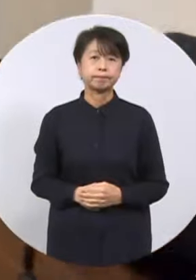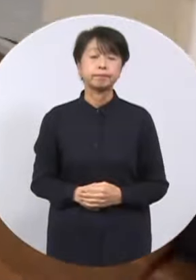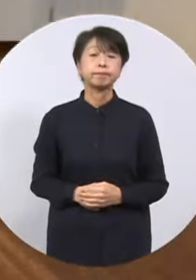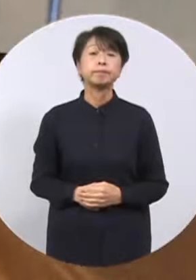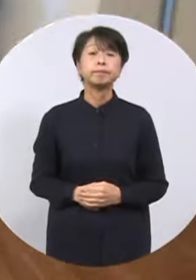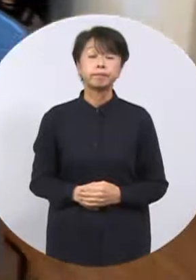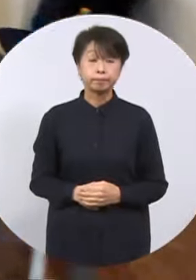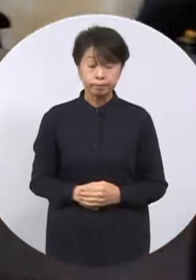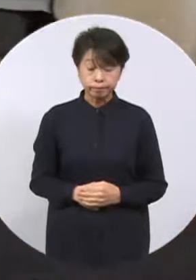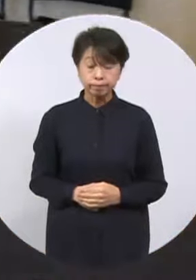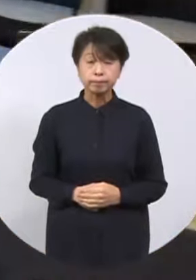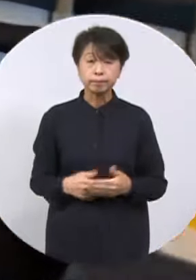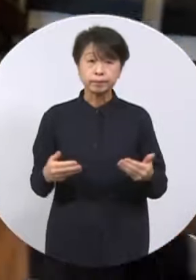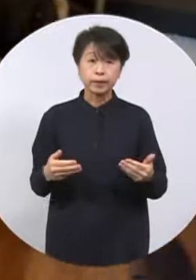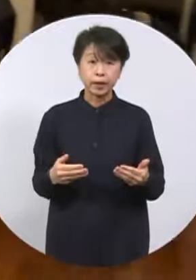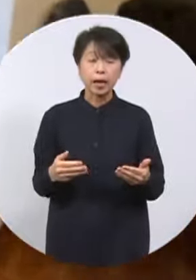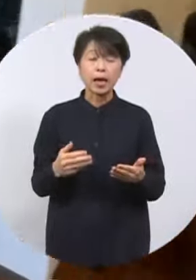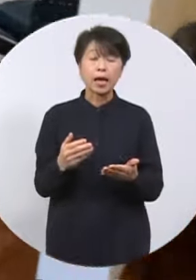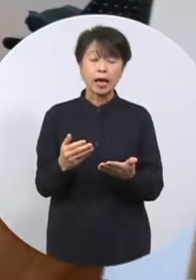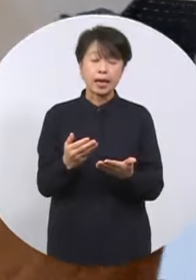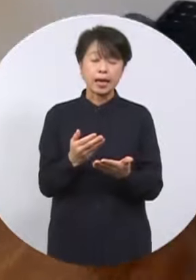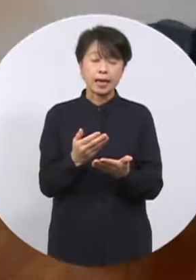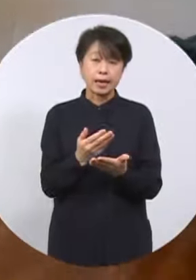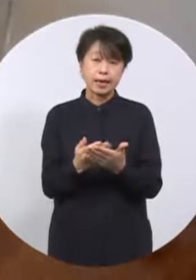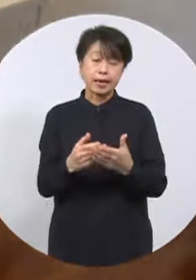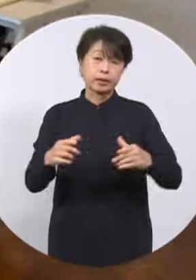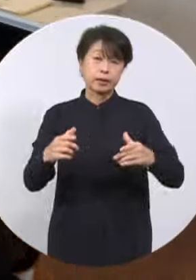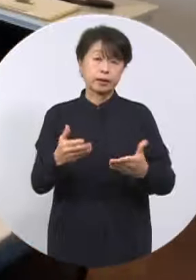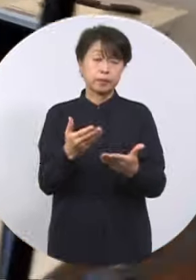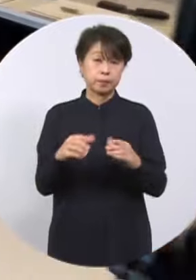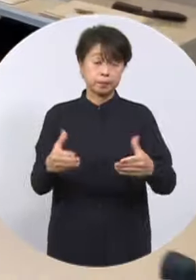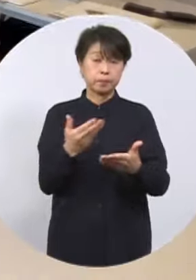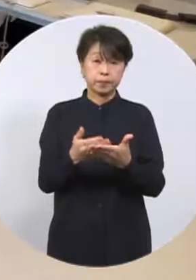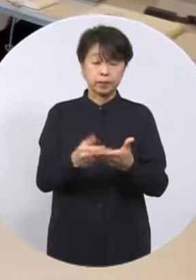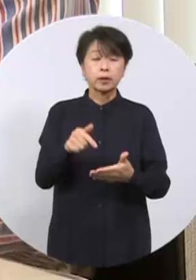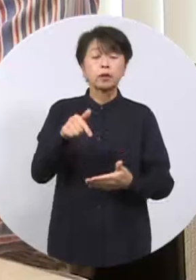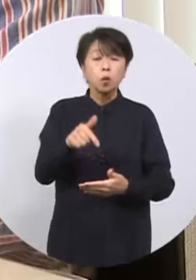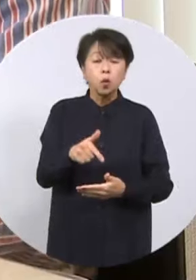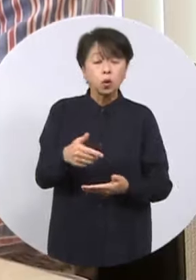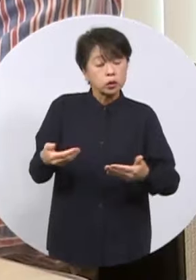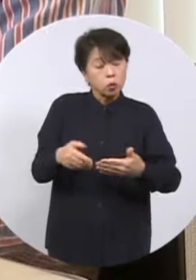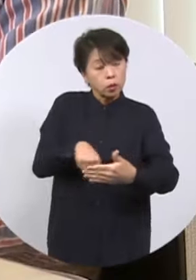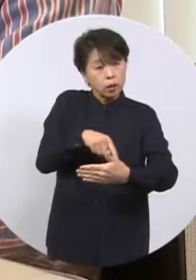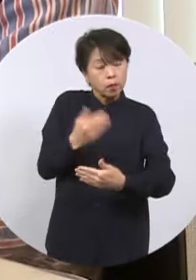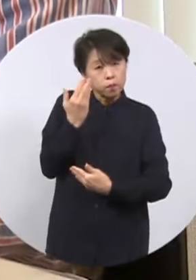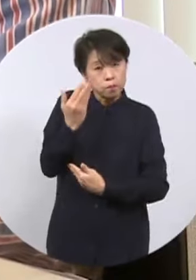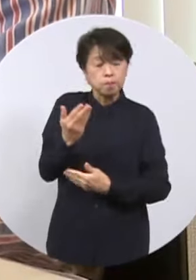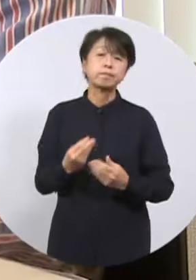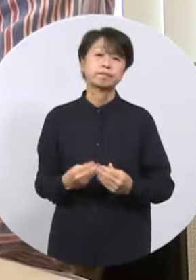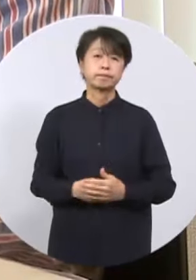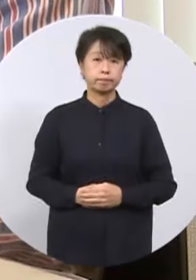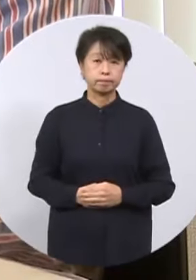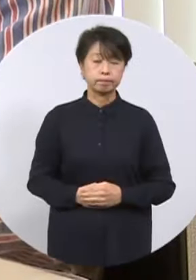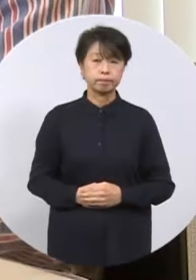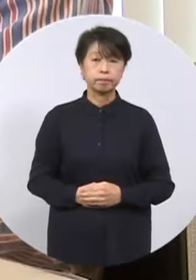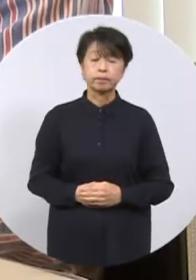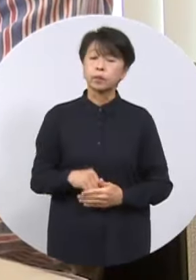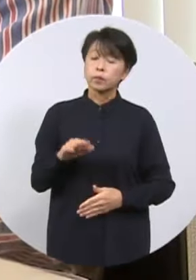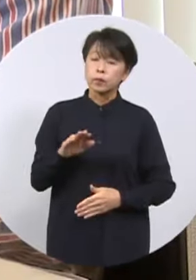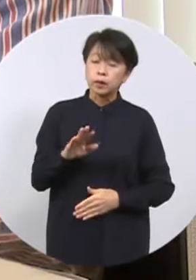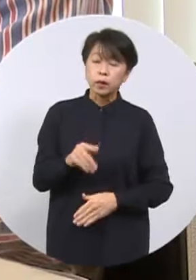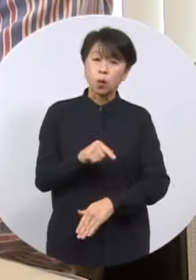まずは磁器絵付けという仕事について伺いました。 この絵付けのお仕事っていうのって